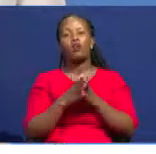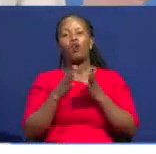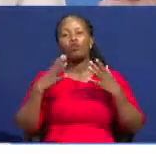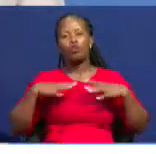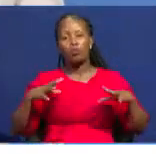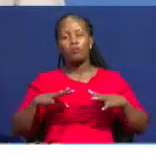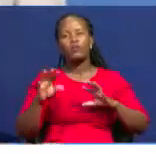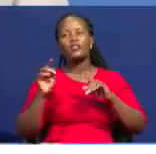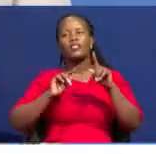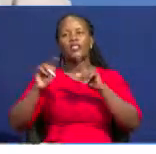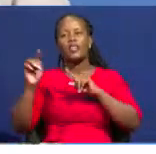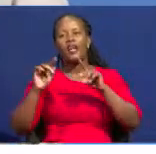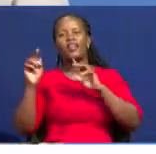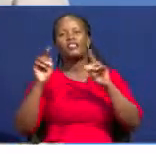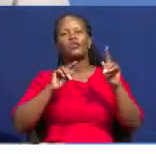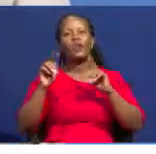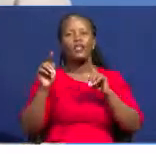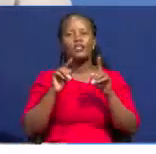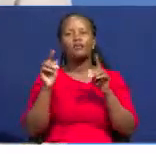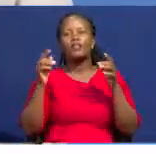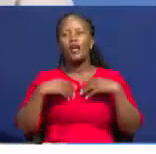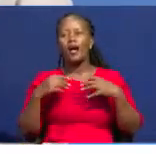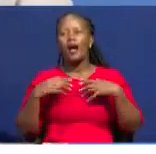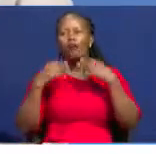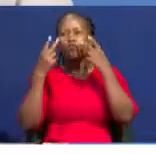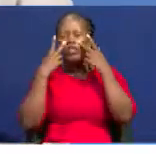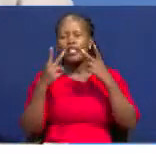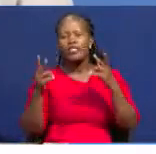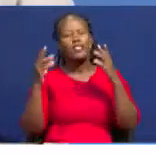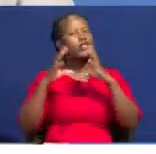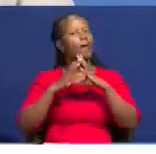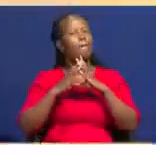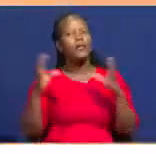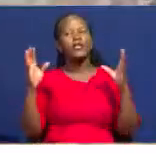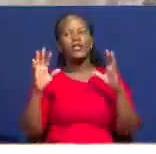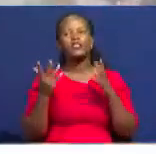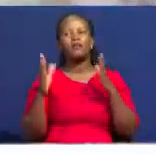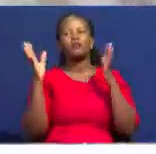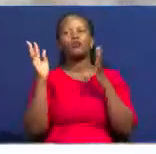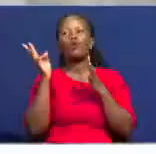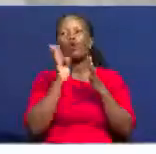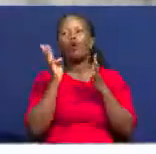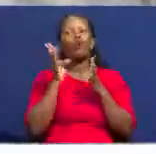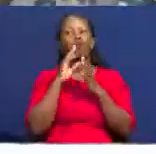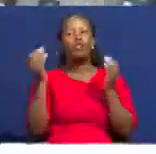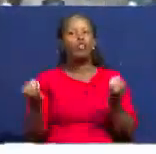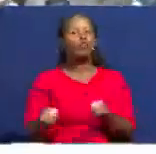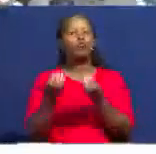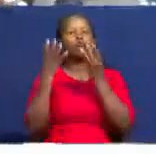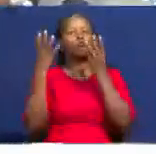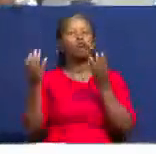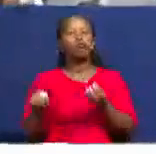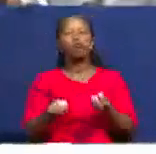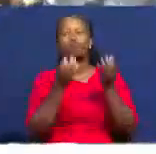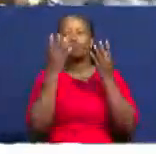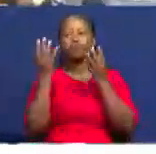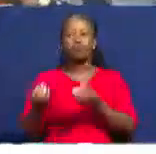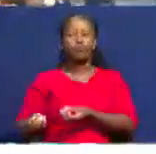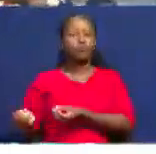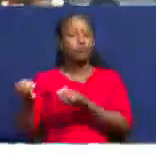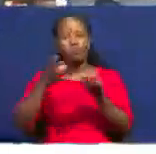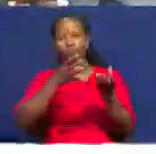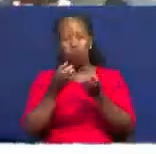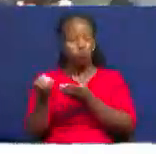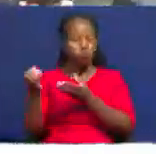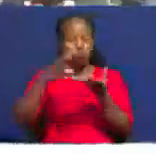watalii wakitazama tamasha kubwa la kumwagiana maji. Tamasha la kumwagiana maji labda ni